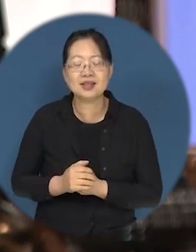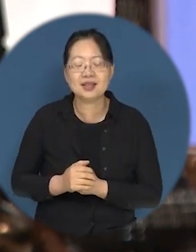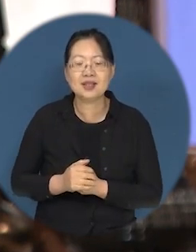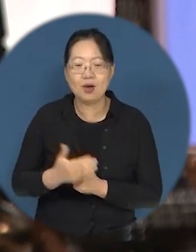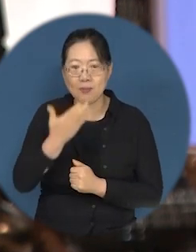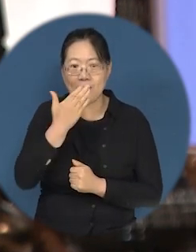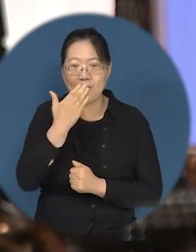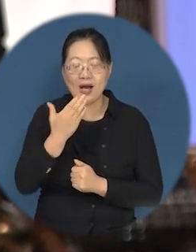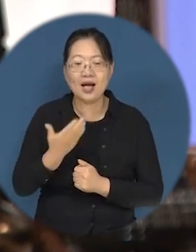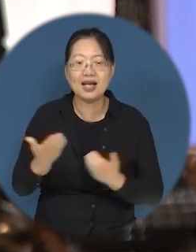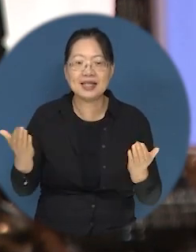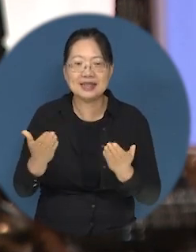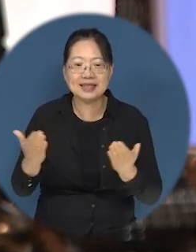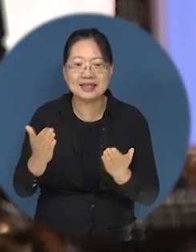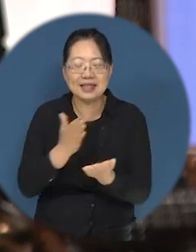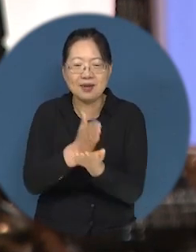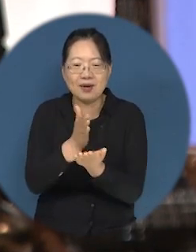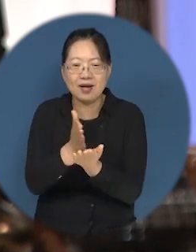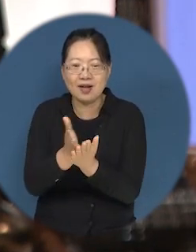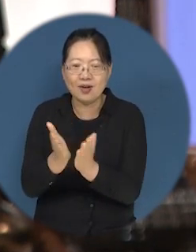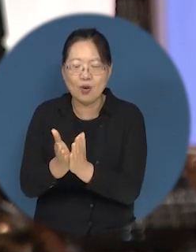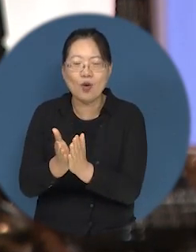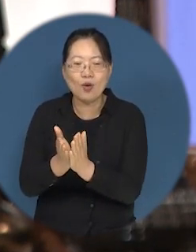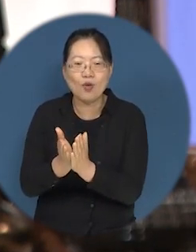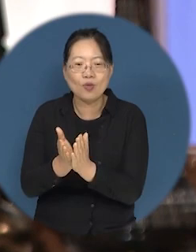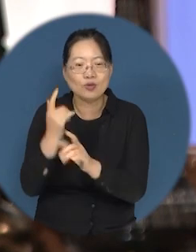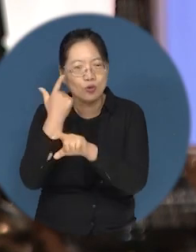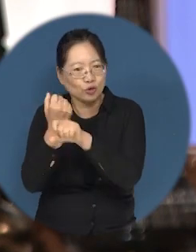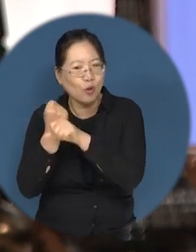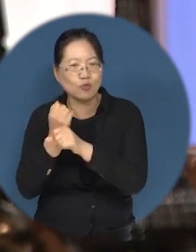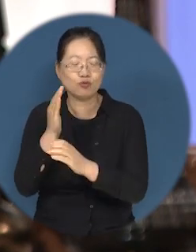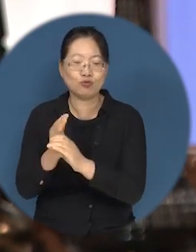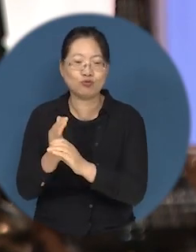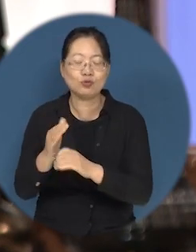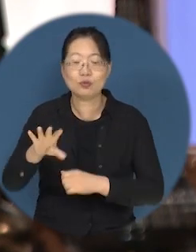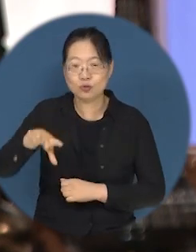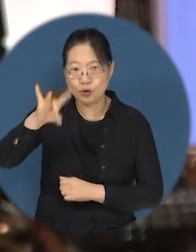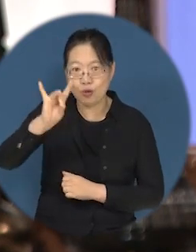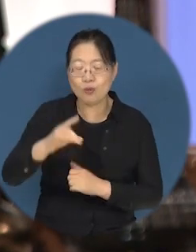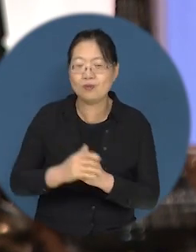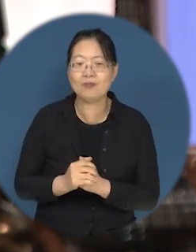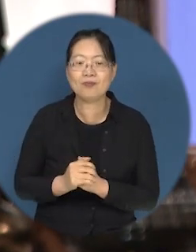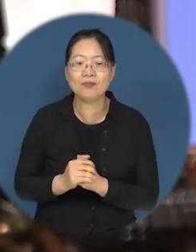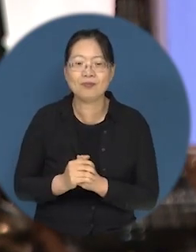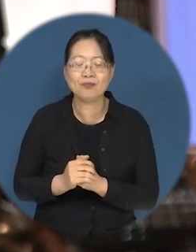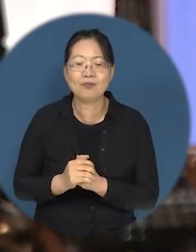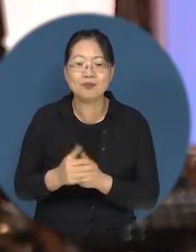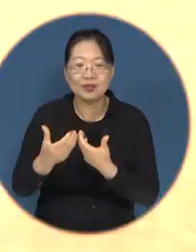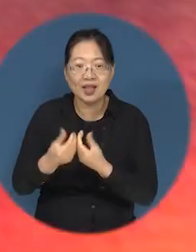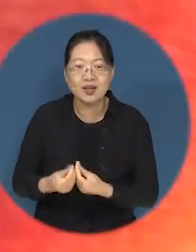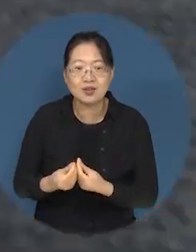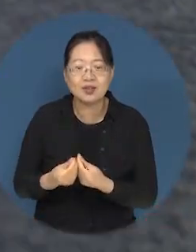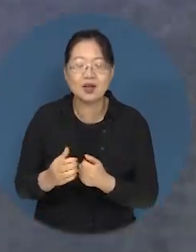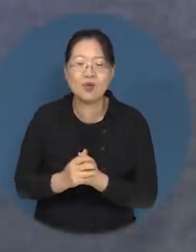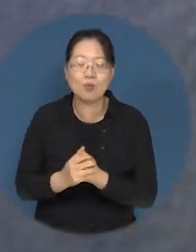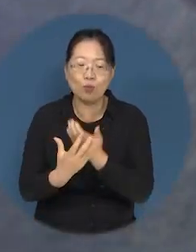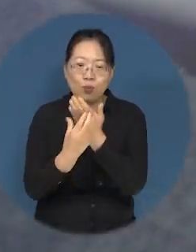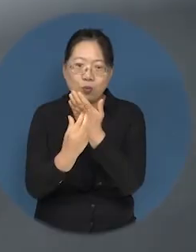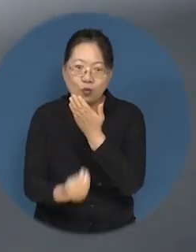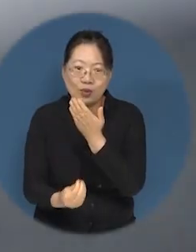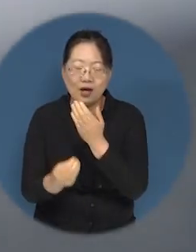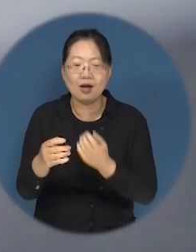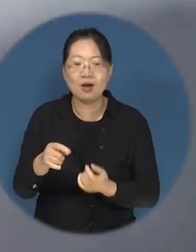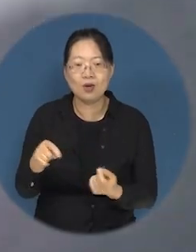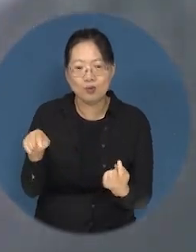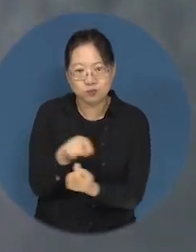직무를 계속해서 지금 개발을 하고 있습니다. 그래서 처음에는 예를 들어서 이런 그 복사